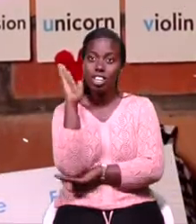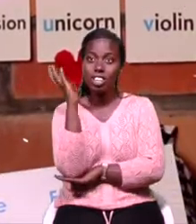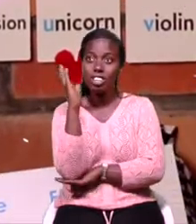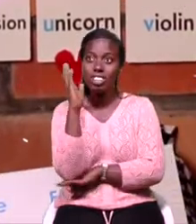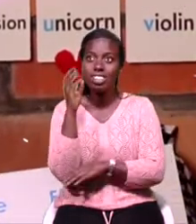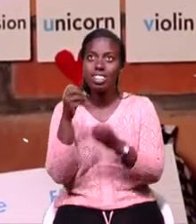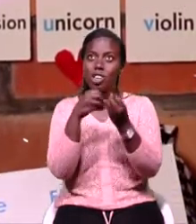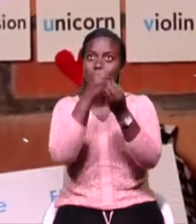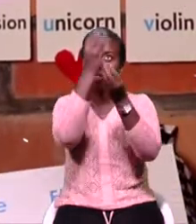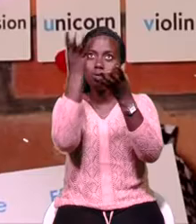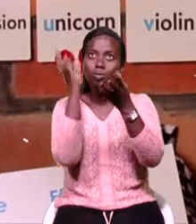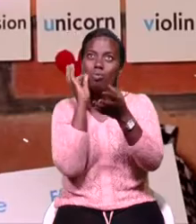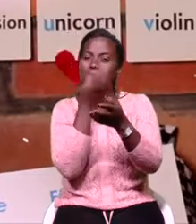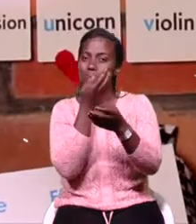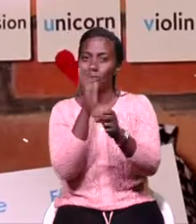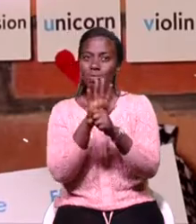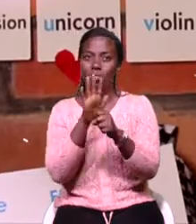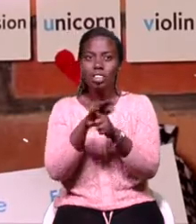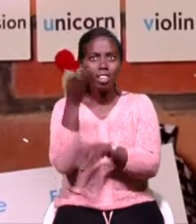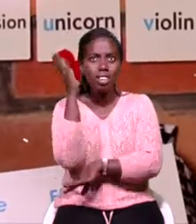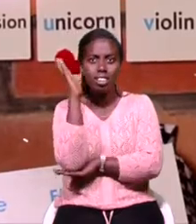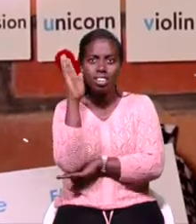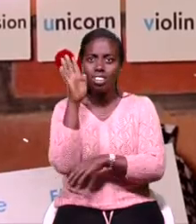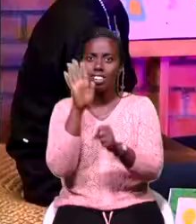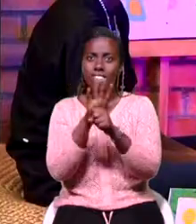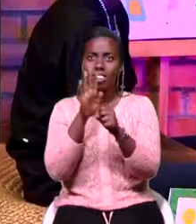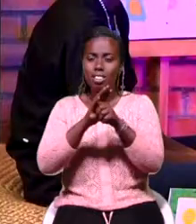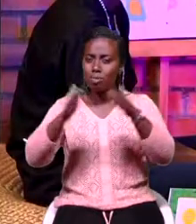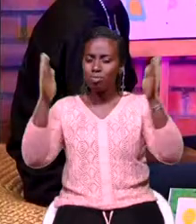cy'inganza marumbo. Igiti kinini cyane.